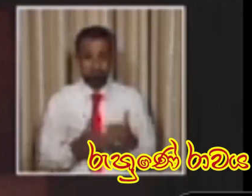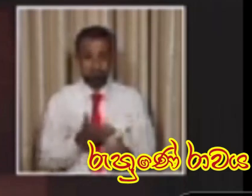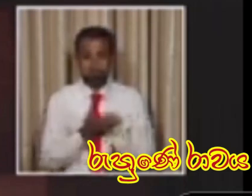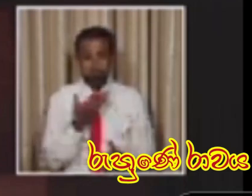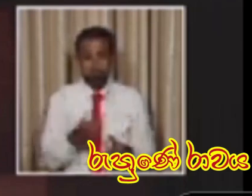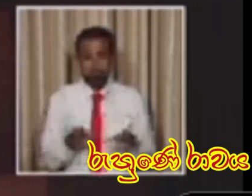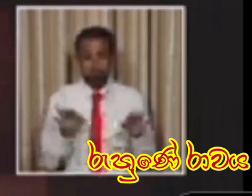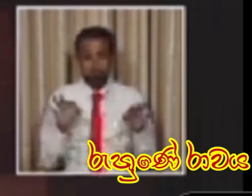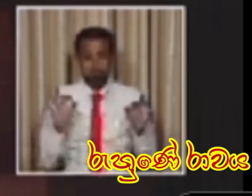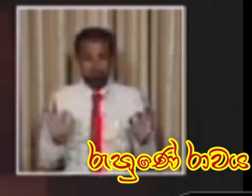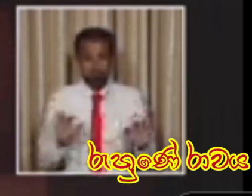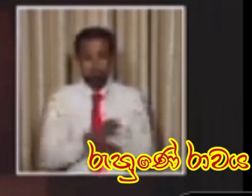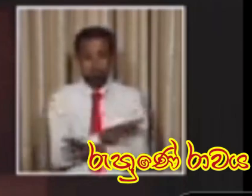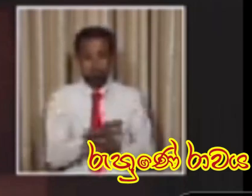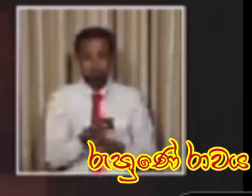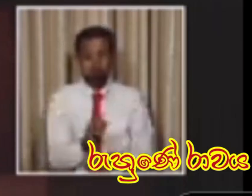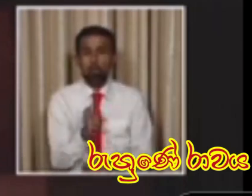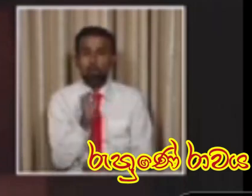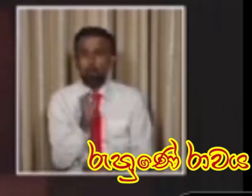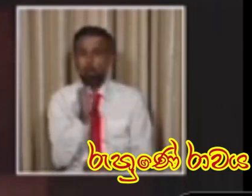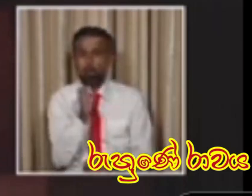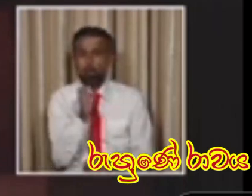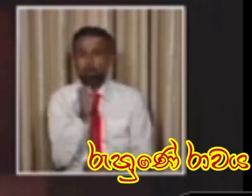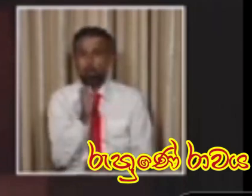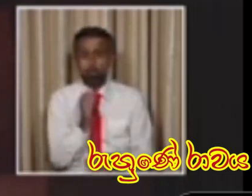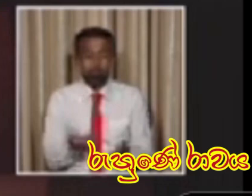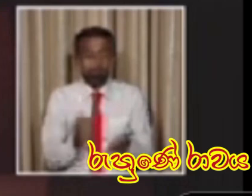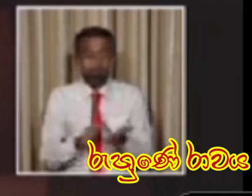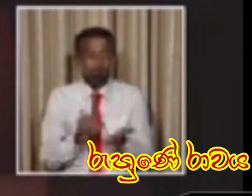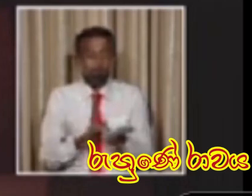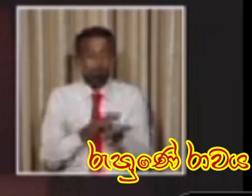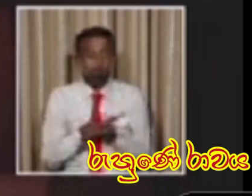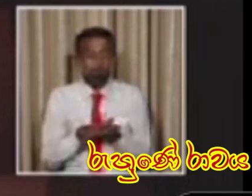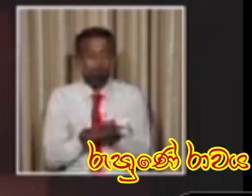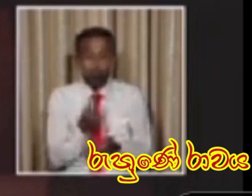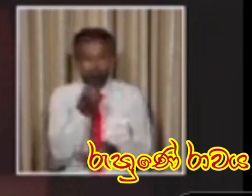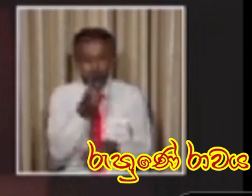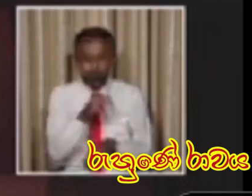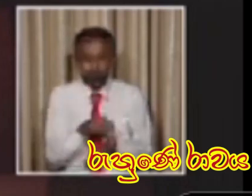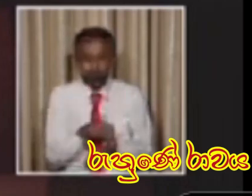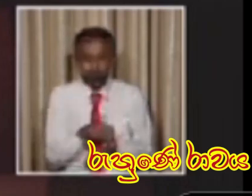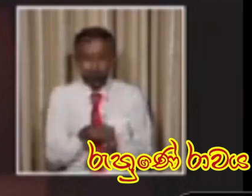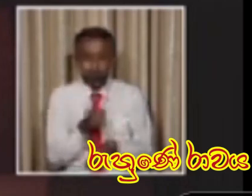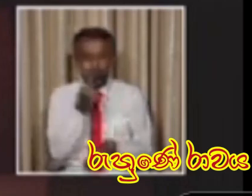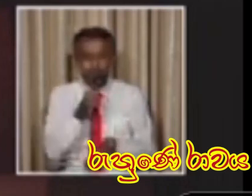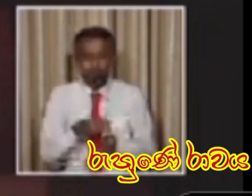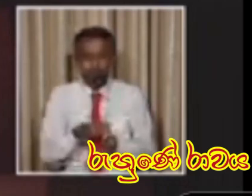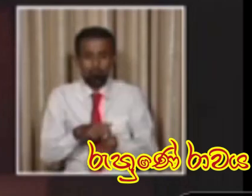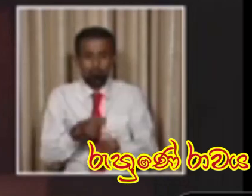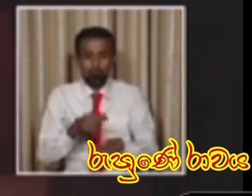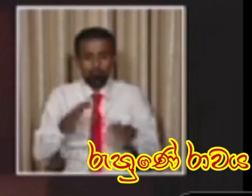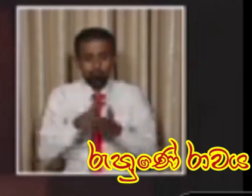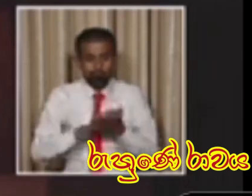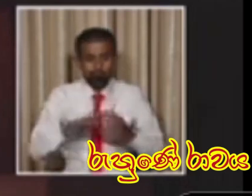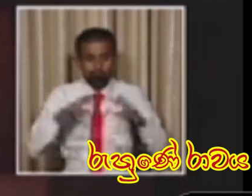ප්‍රශස්ත ක්‍රමවේදයකට යන්නේ කොහොමද කියන එක ගැන මේට වැඩිය අපි පොඩි වෙලාවක් අරගෙන පොඩි කාලයක් අරගෙන මේව